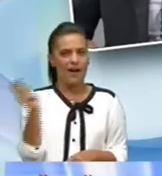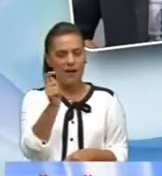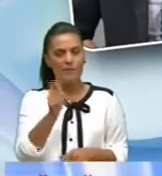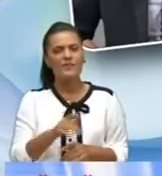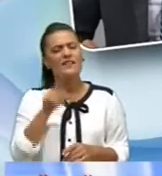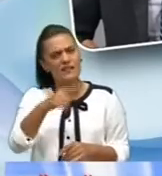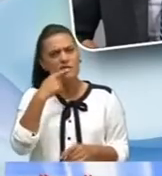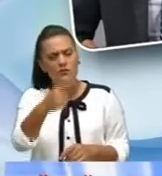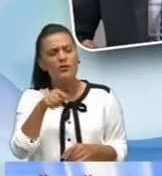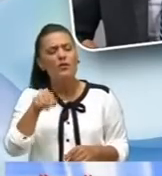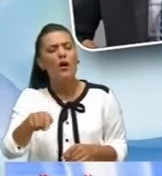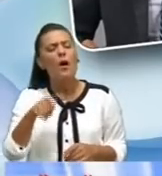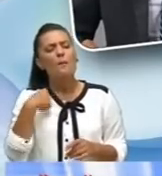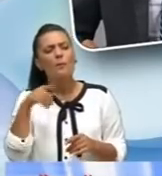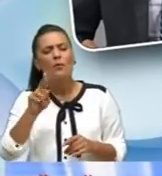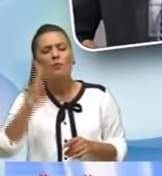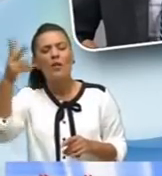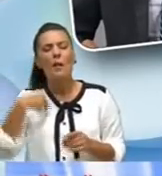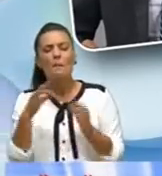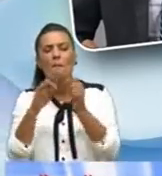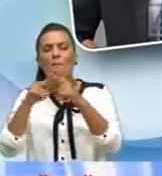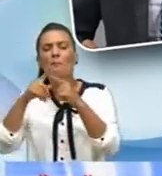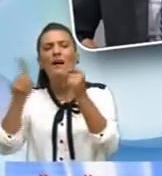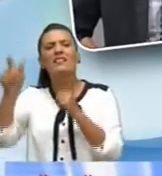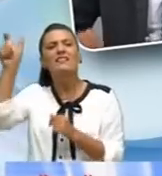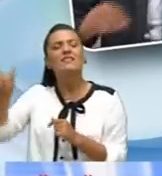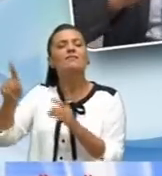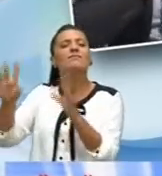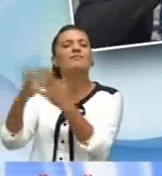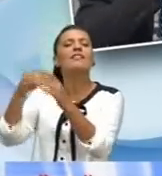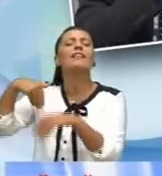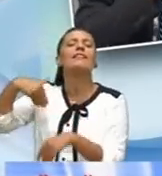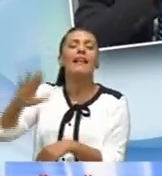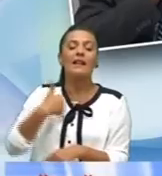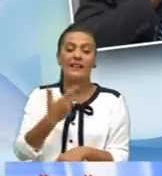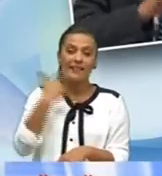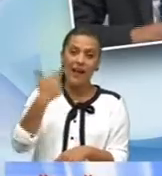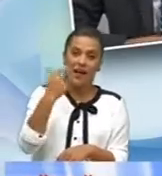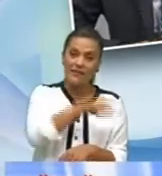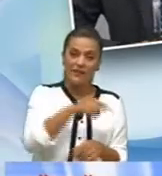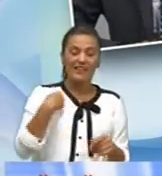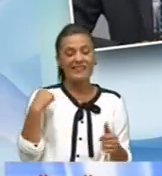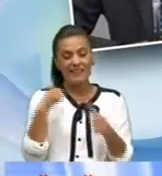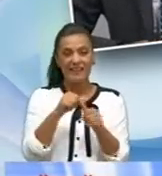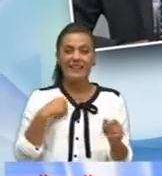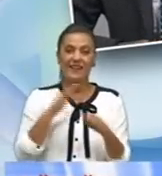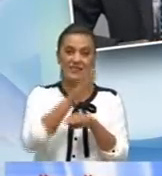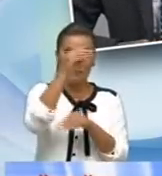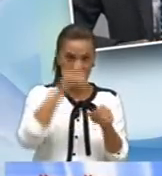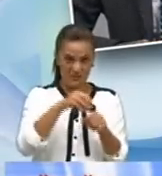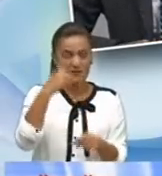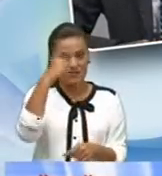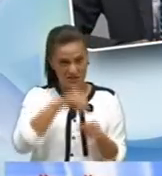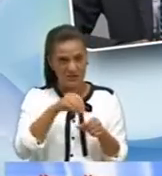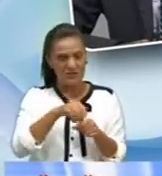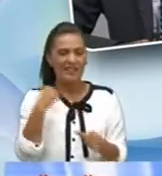Harika. Yani, siz diyorsunuz ki biz o modern batılı anlamdaki okçuluk değil de bizim tarihimizde yatan anlamıyla okçuluğu yeniden canlandırmak istediğimiz için